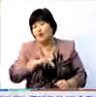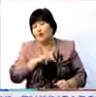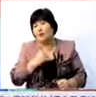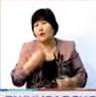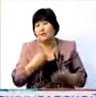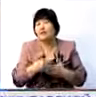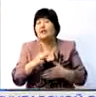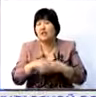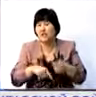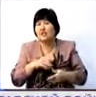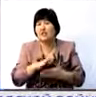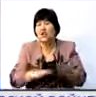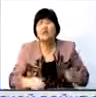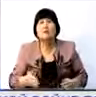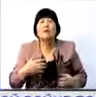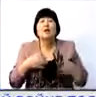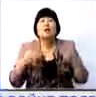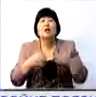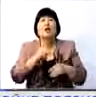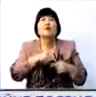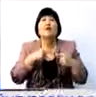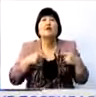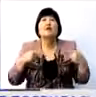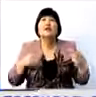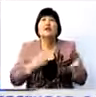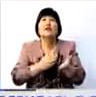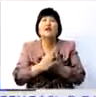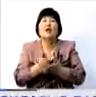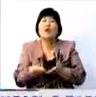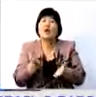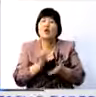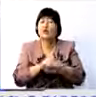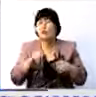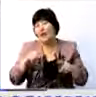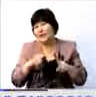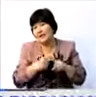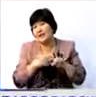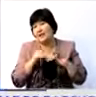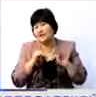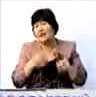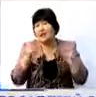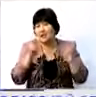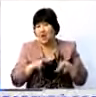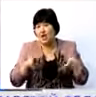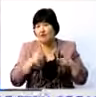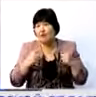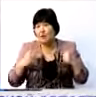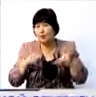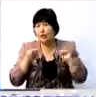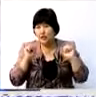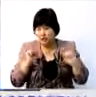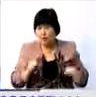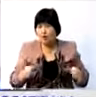инвесторов продолжаются. Наша компания работает в различных направлениях. Мы находимся на технической стадии, да, и рассматриваем участки,